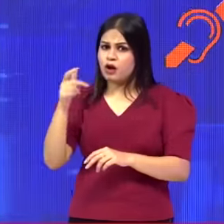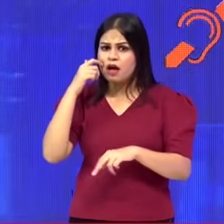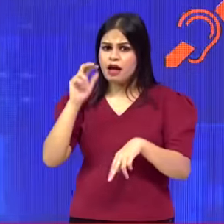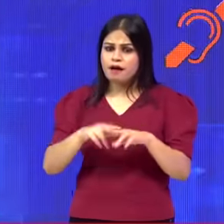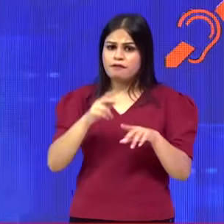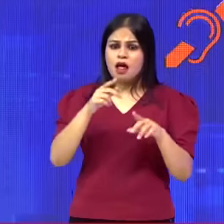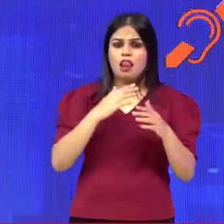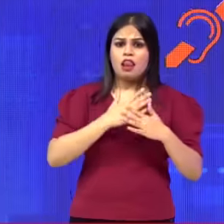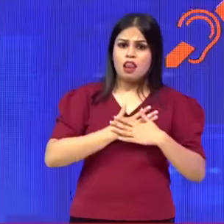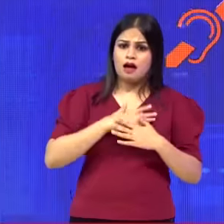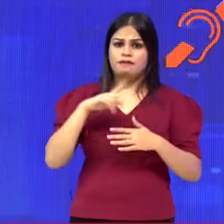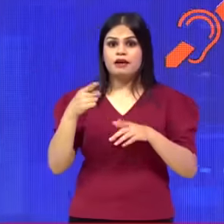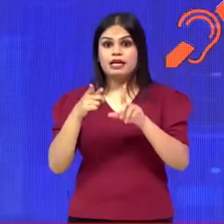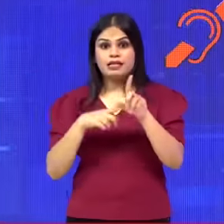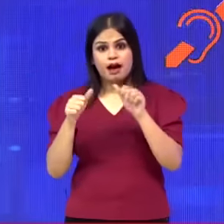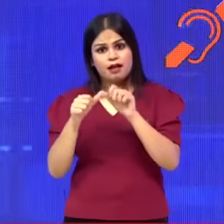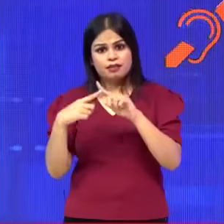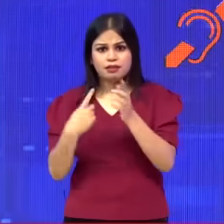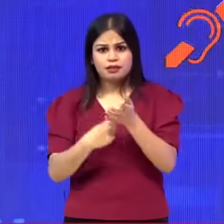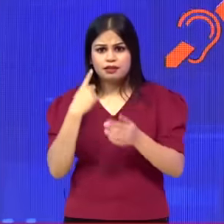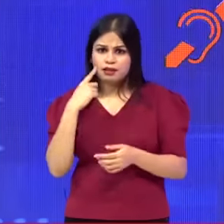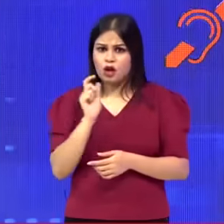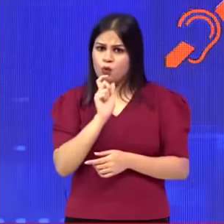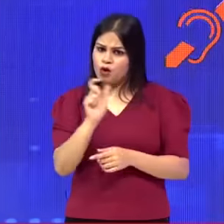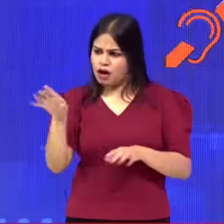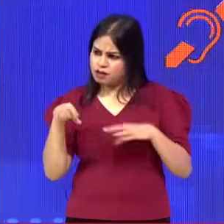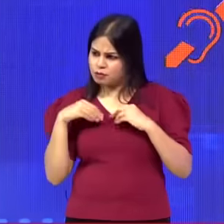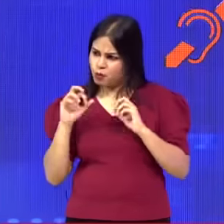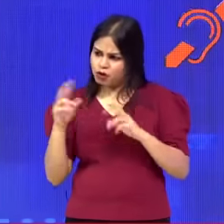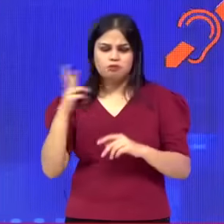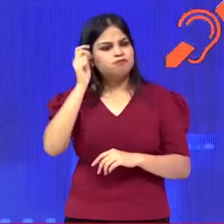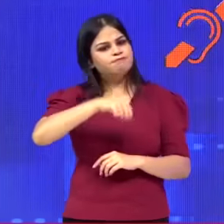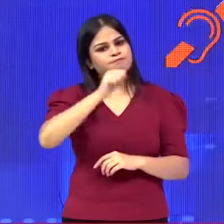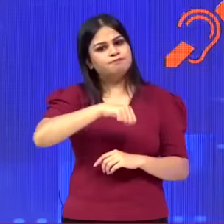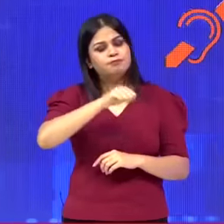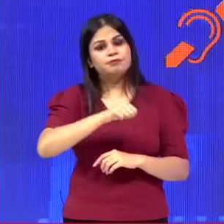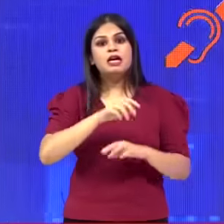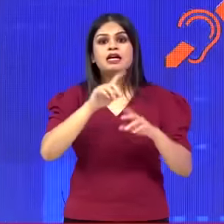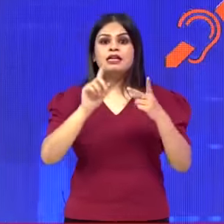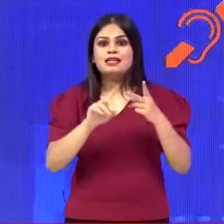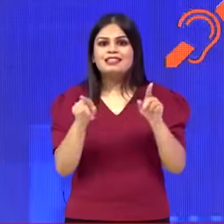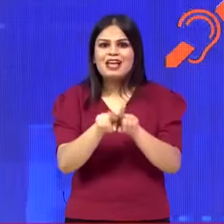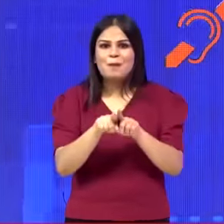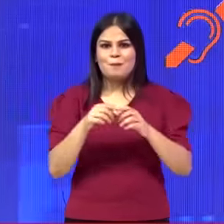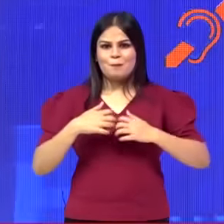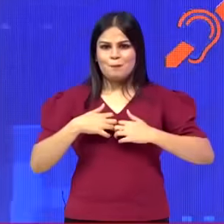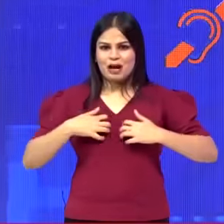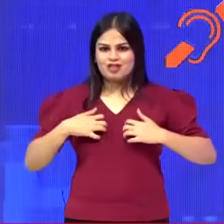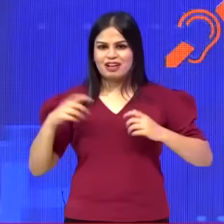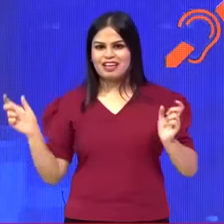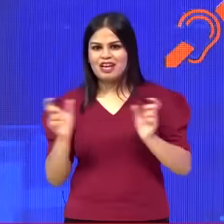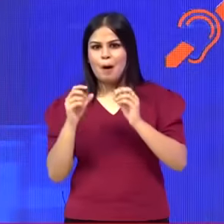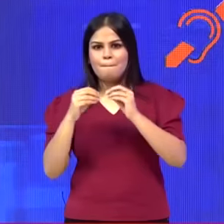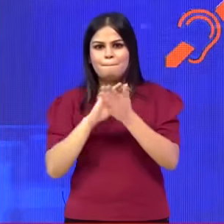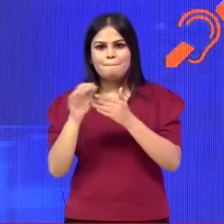said chalega, I said love yatri, that, so there's no like bajrangi bhaijaan, so we went to the very